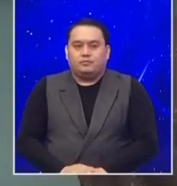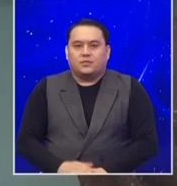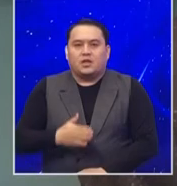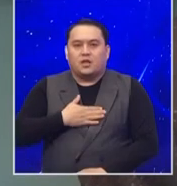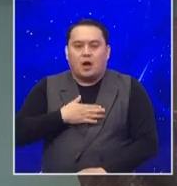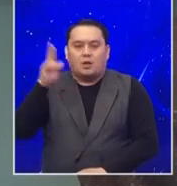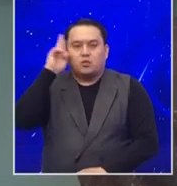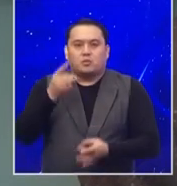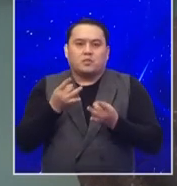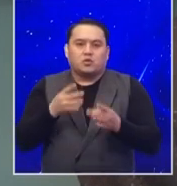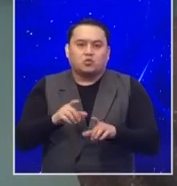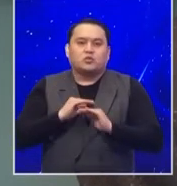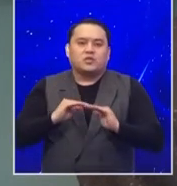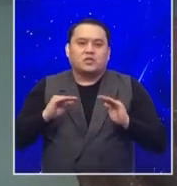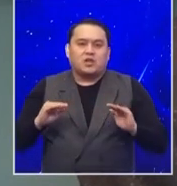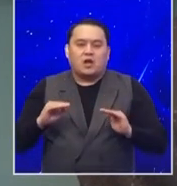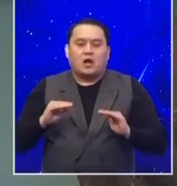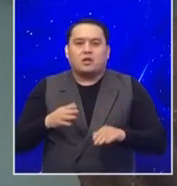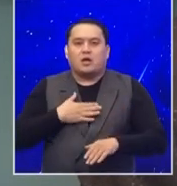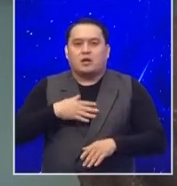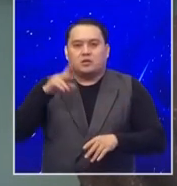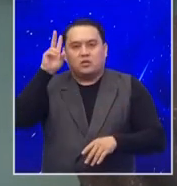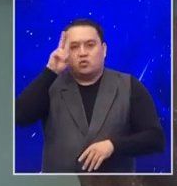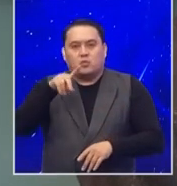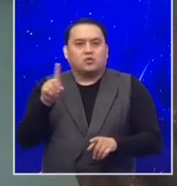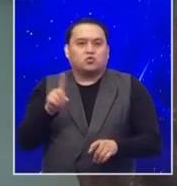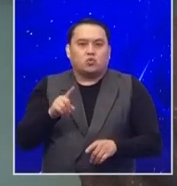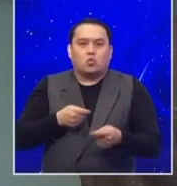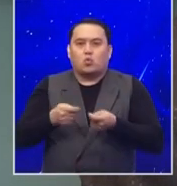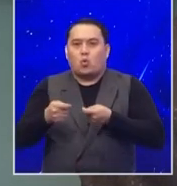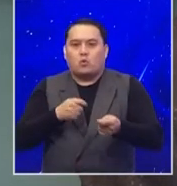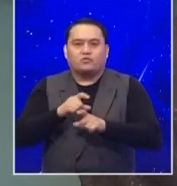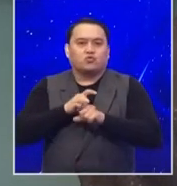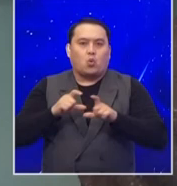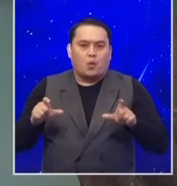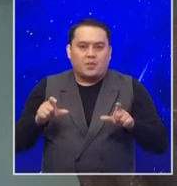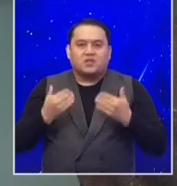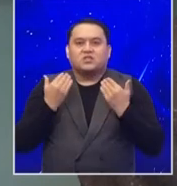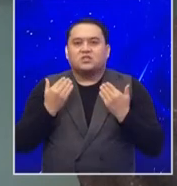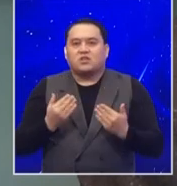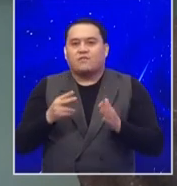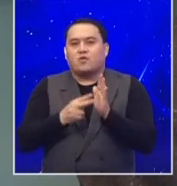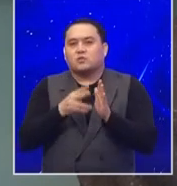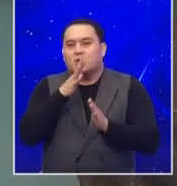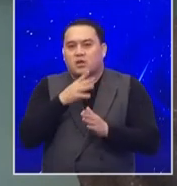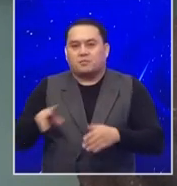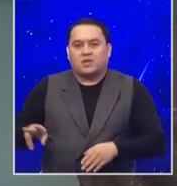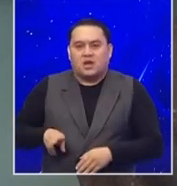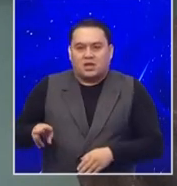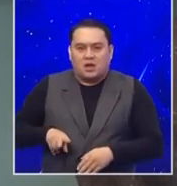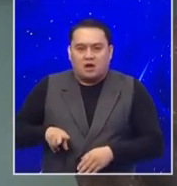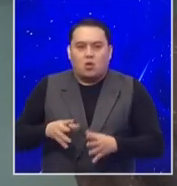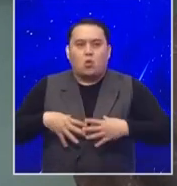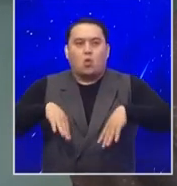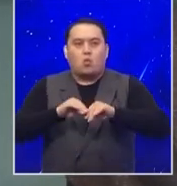Тогда я был обыкновенным учеником. В ту пору я и не предполагал, что буду возглавлять родную школу. Сейчас уже 8 лет являюсь директором, а в